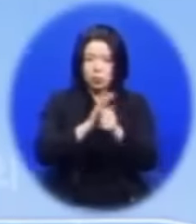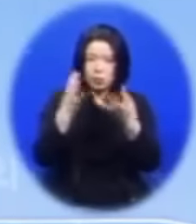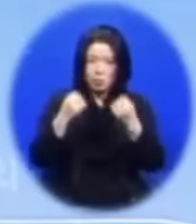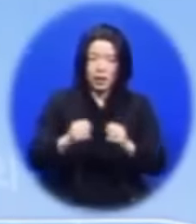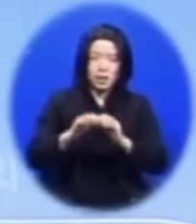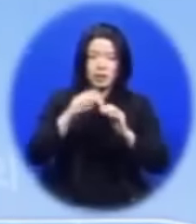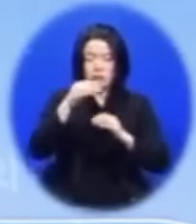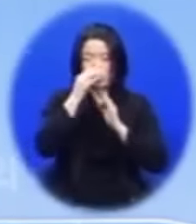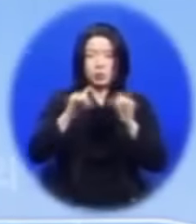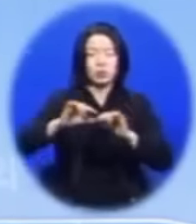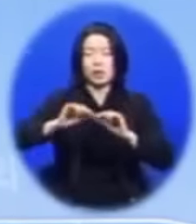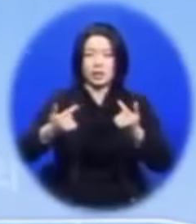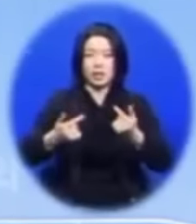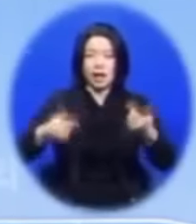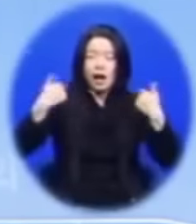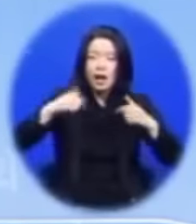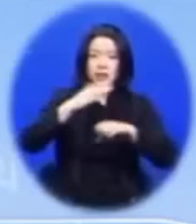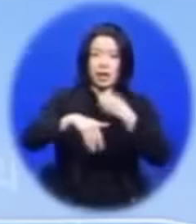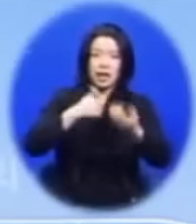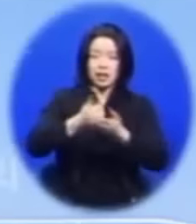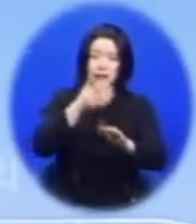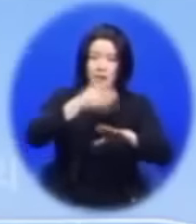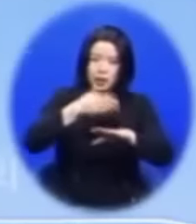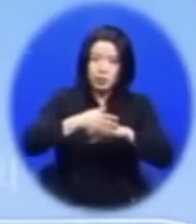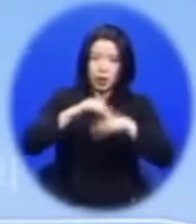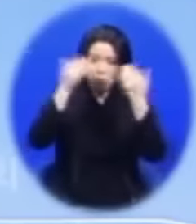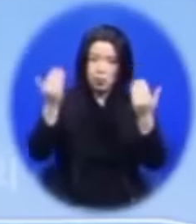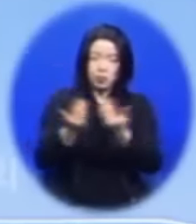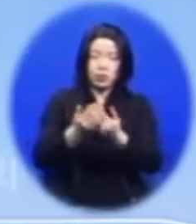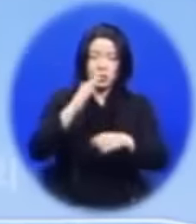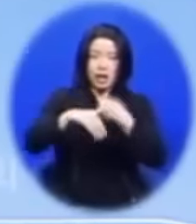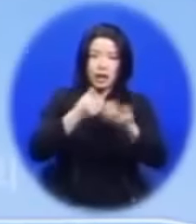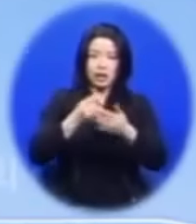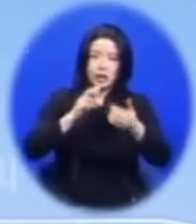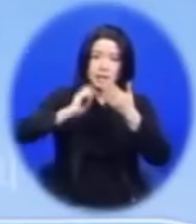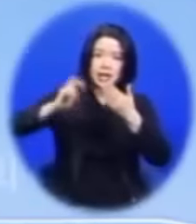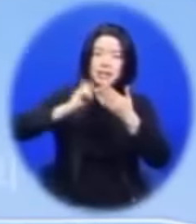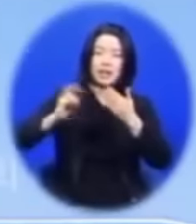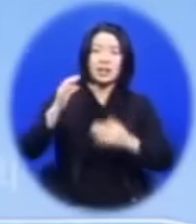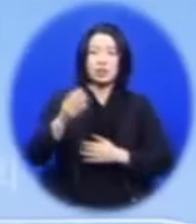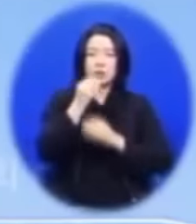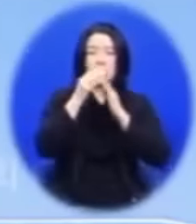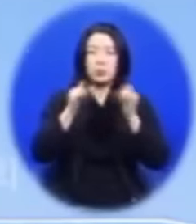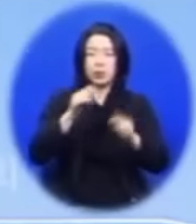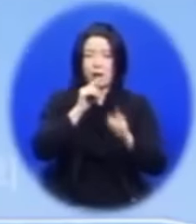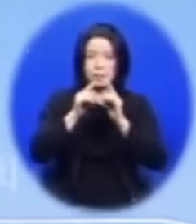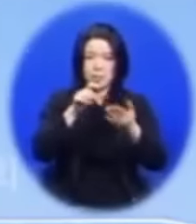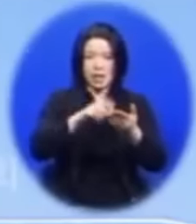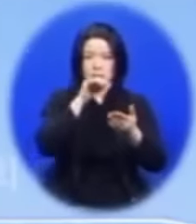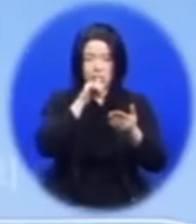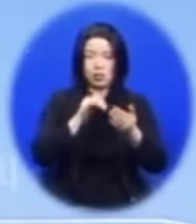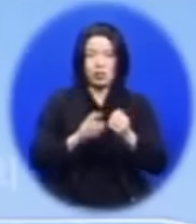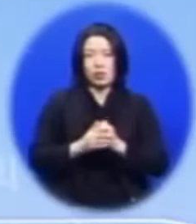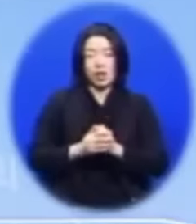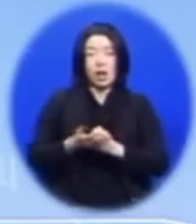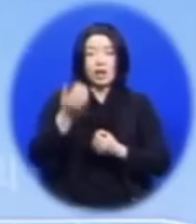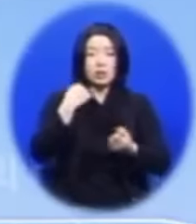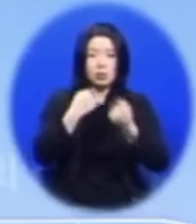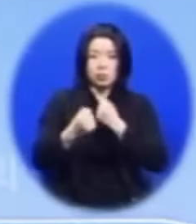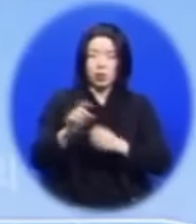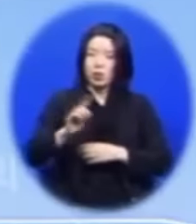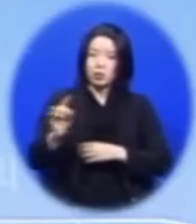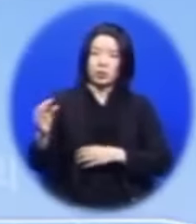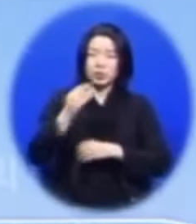항상 하나님께 감사하고 모든 것에서 하나님을 찬양하는 성도다라고 말했습니다 그러는데도 어떤